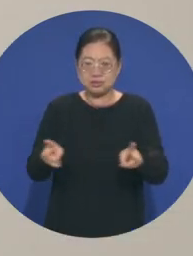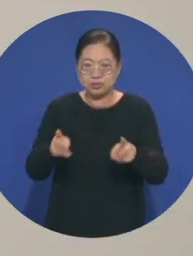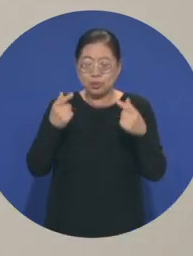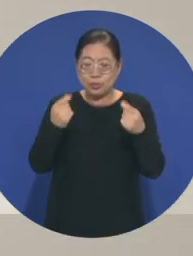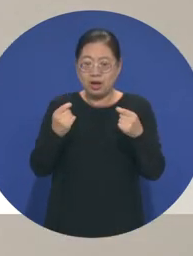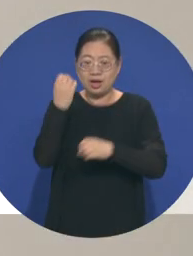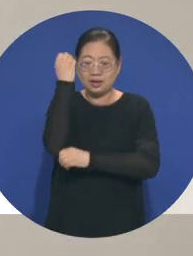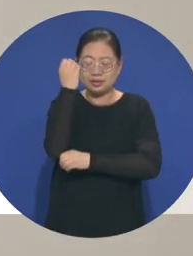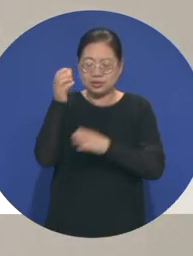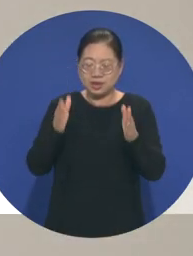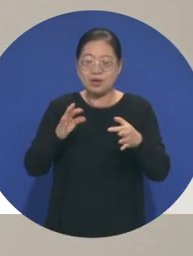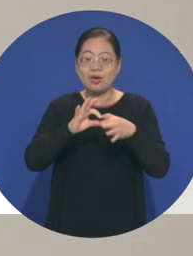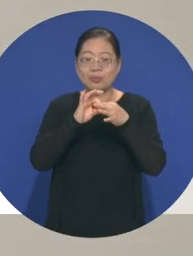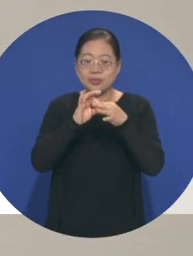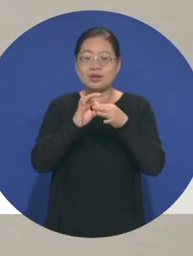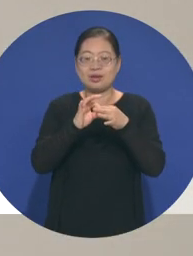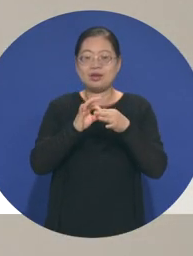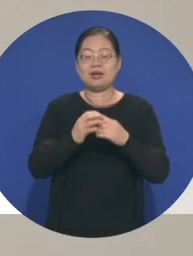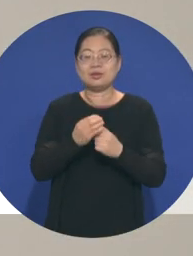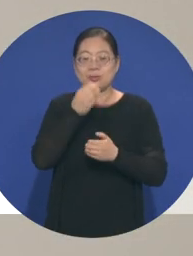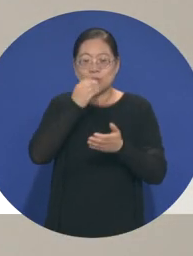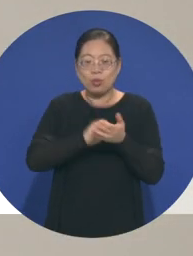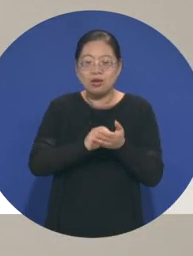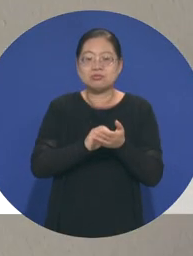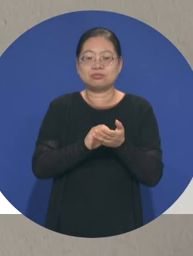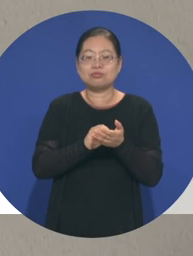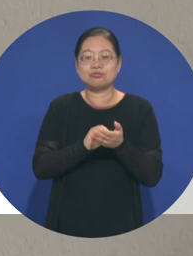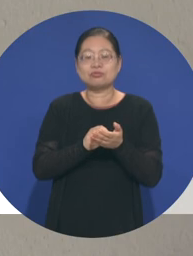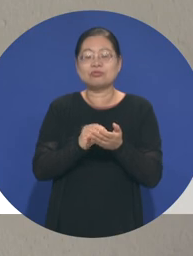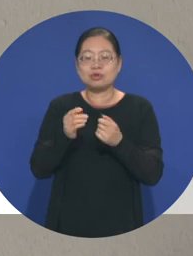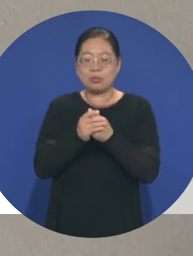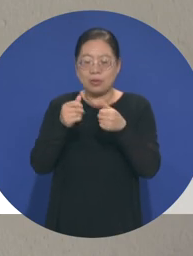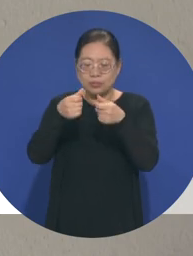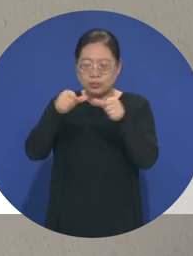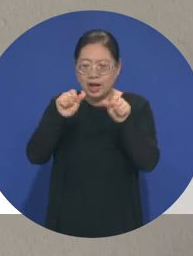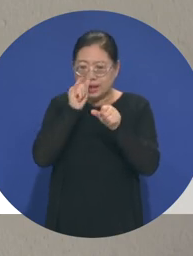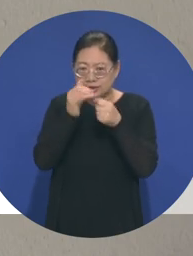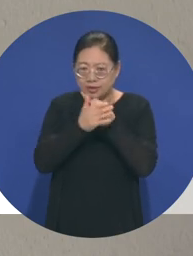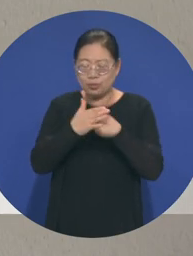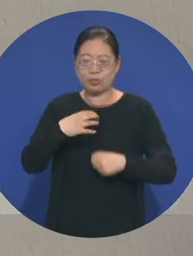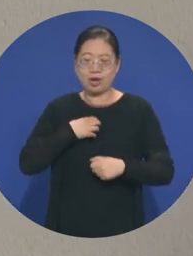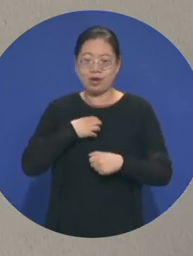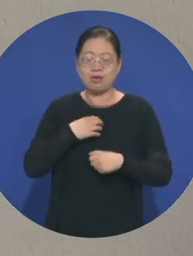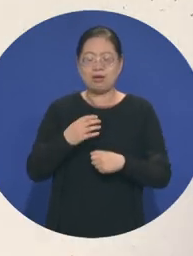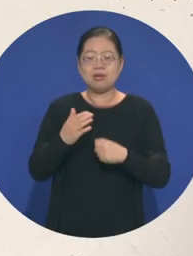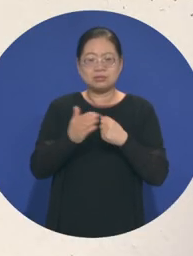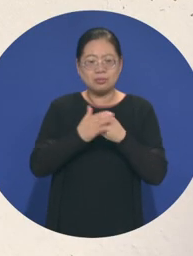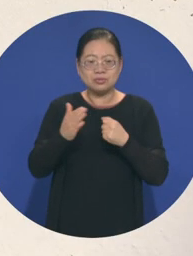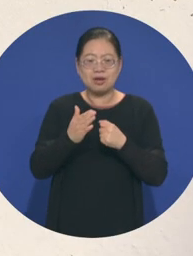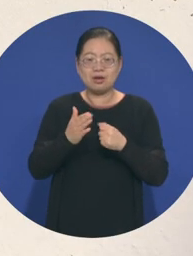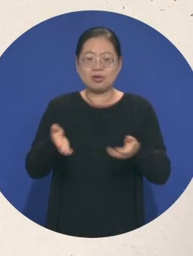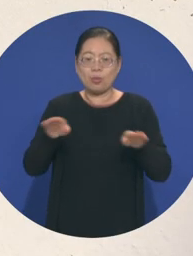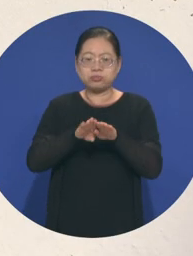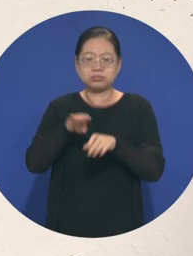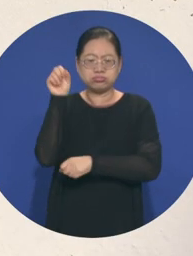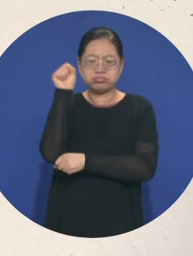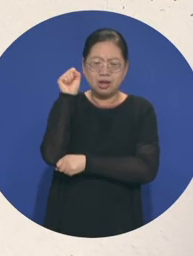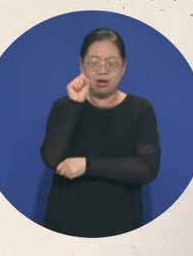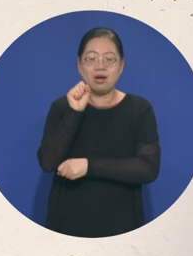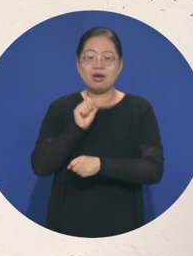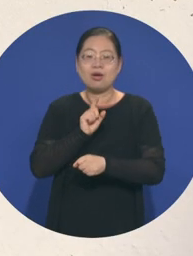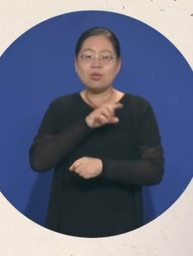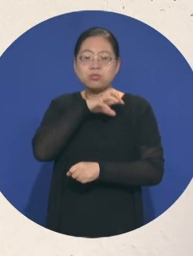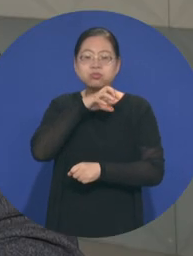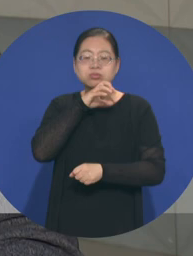마찬가지입니다 기둥 사회를 연결하는 보에도 균열이 있어 위험해 보입니다이 때문인지 건물이 흔들린다는 민원도